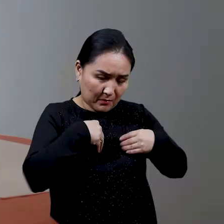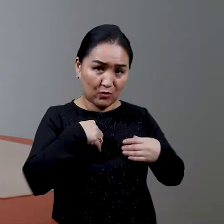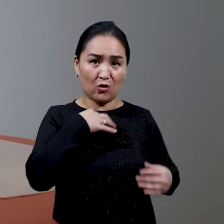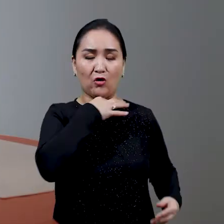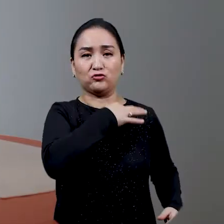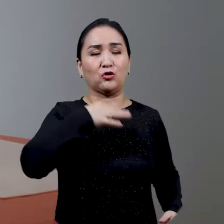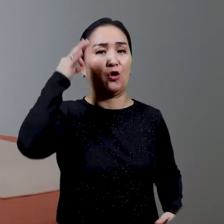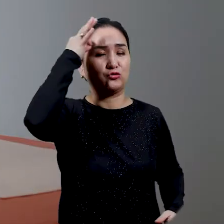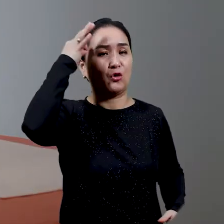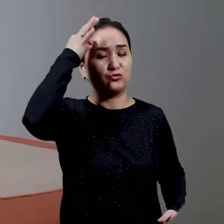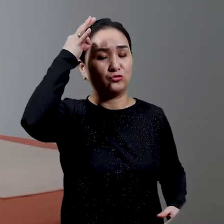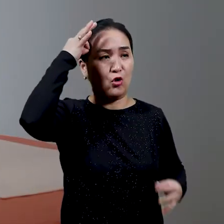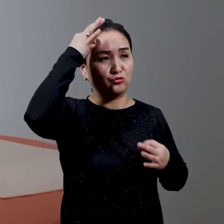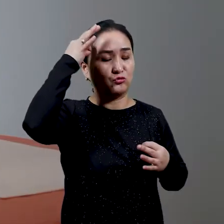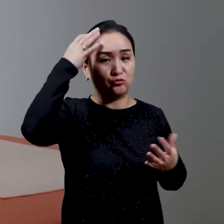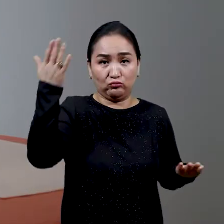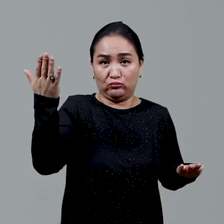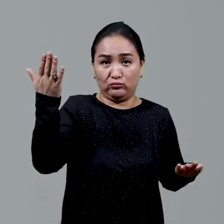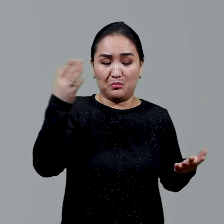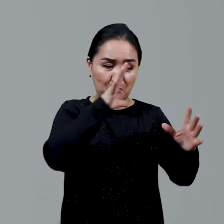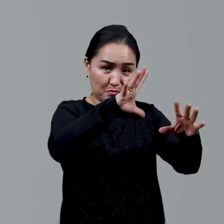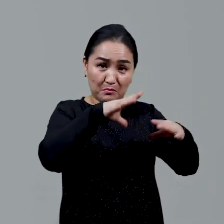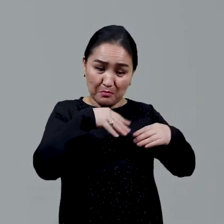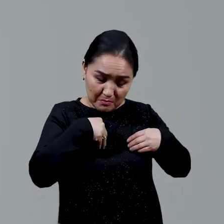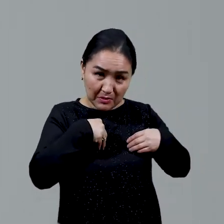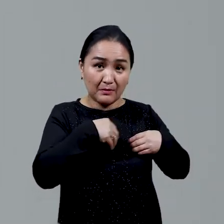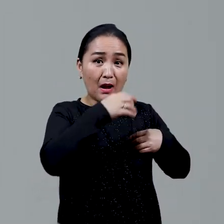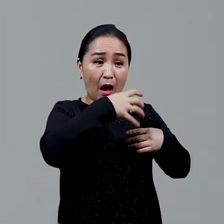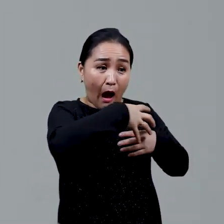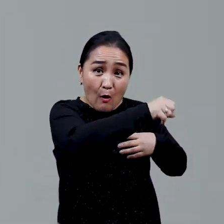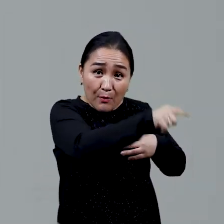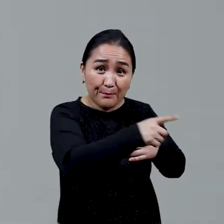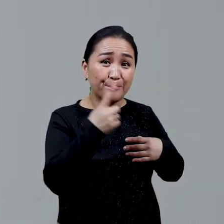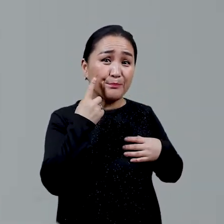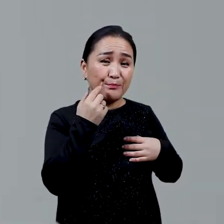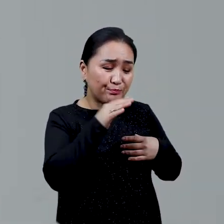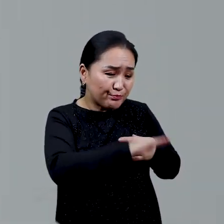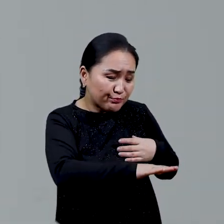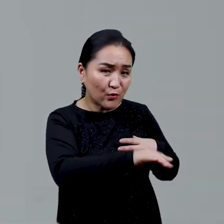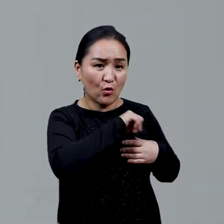ингээл амар хоосон тээ тийм ингээл мэдрэгдэхэд амар хэцүү. Тэгээ тийм мэдрэмжийг ингээд авцсан хүн